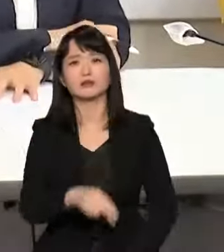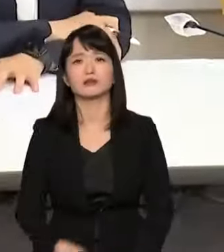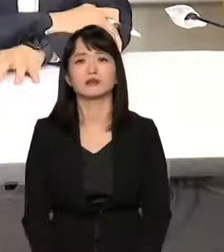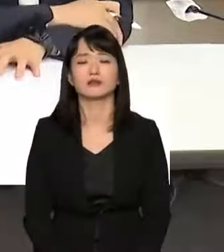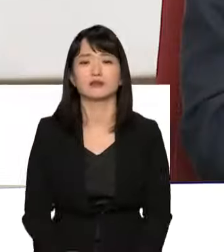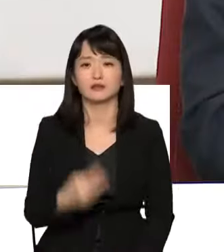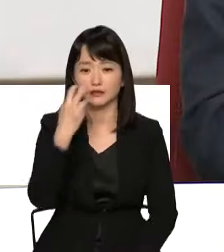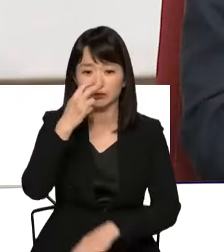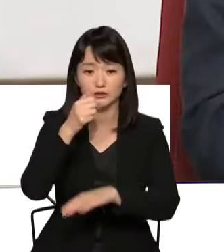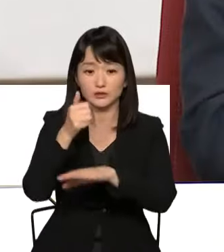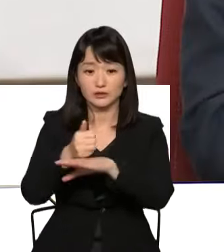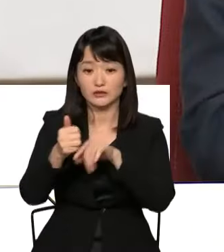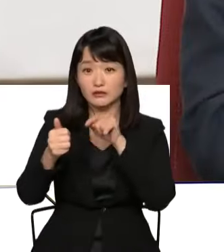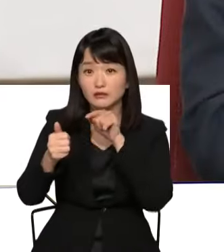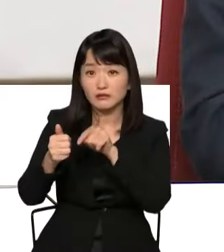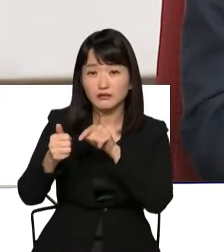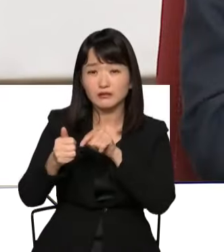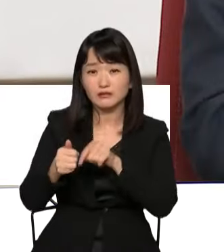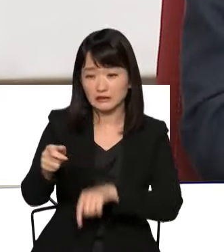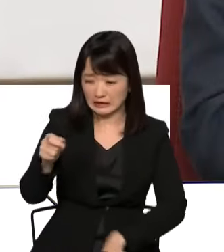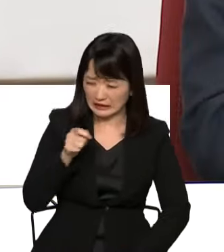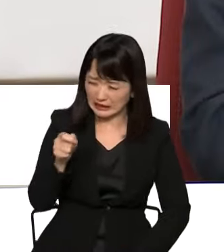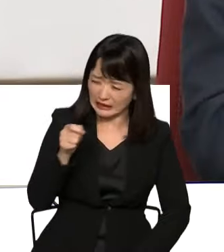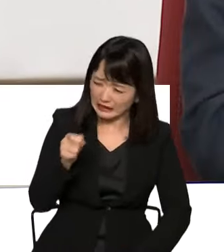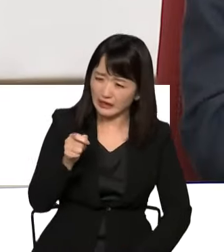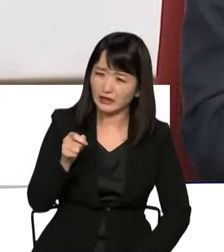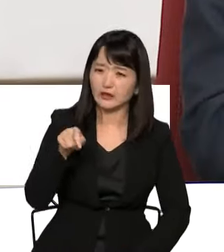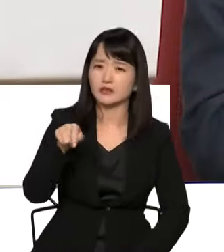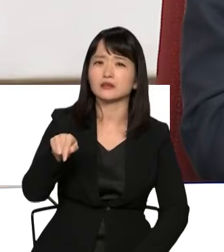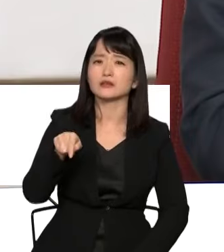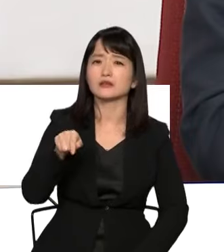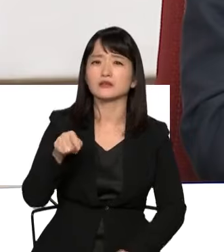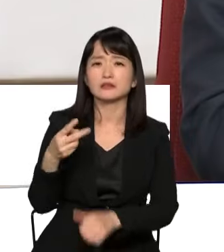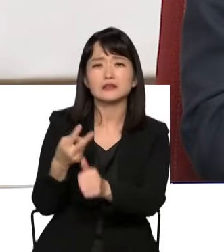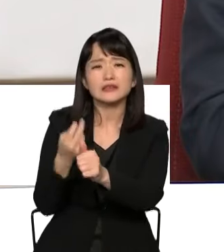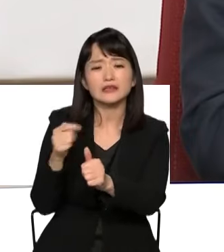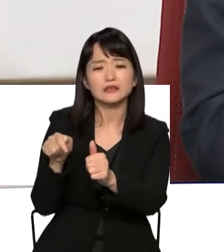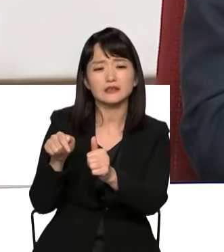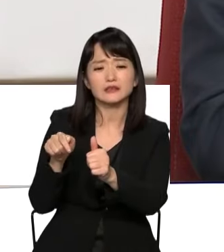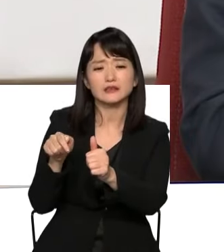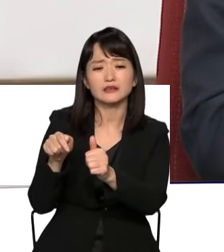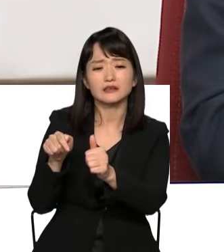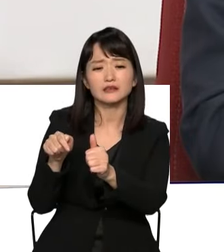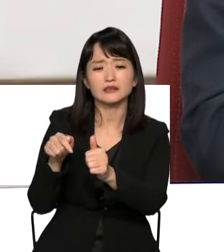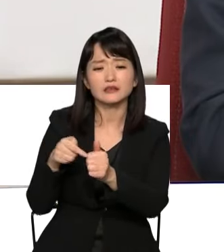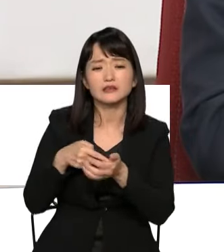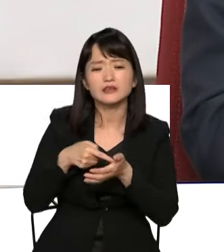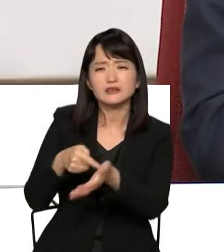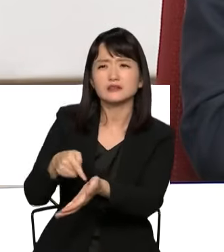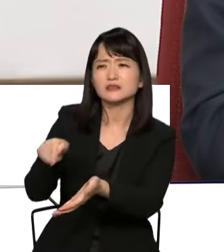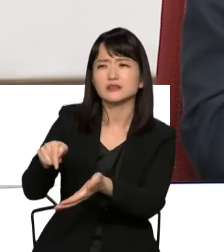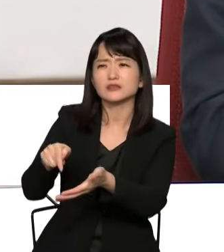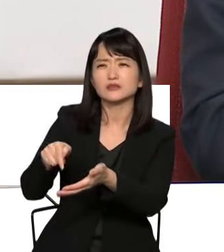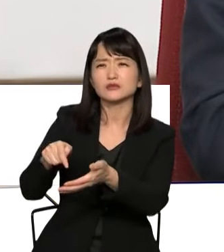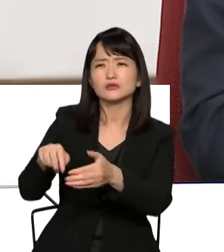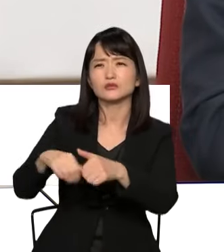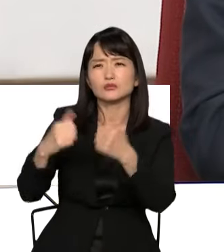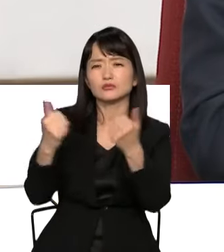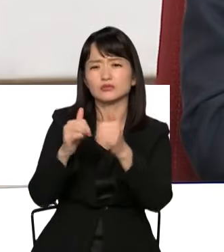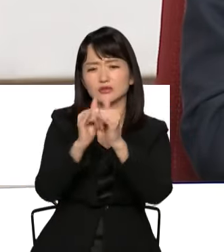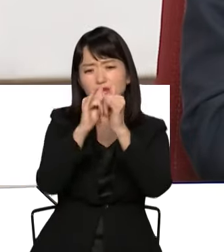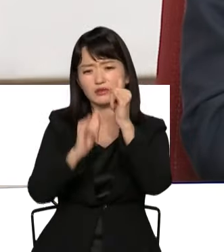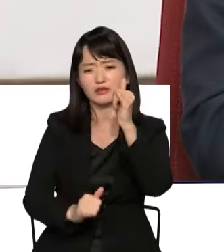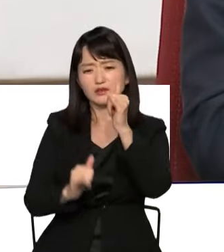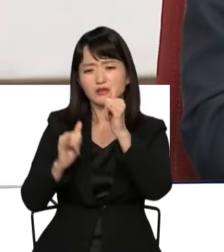수사 결과에 관해서 사사건건 탄핵이라는 이런 카드를 내거는 것은 헌정